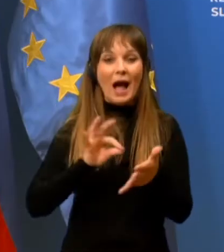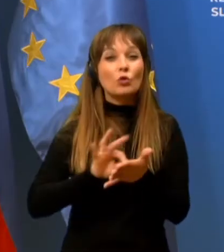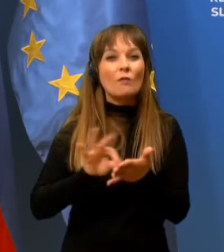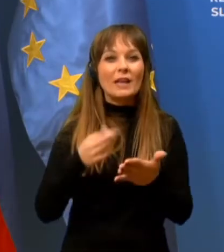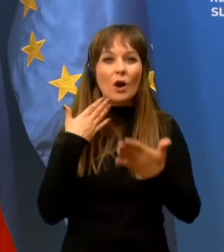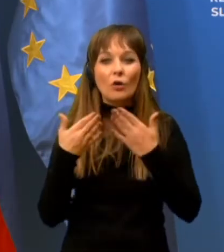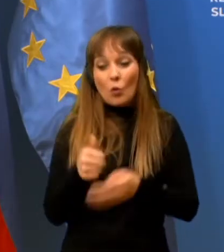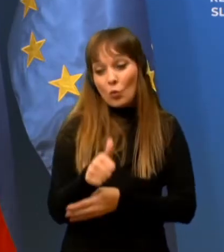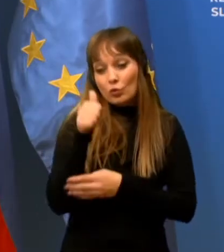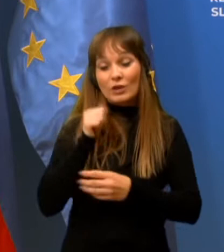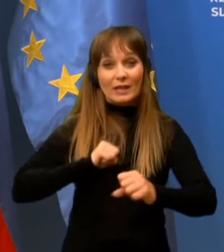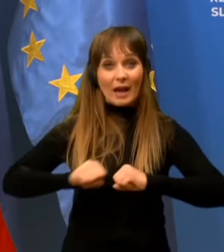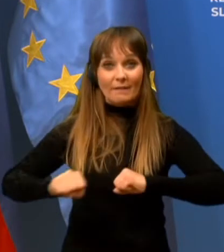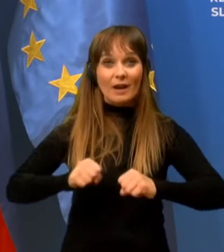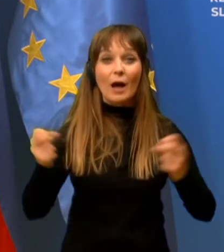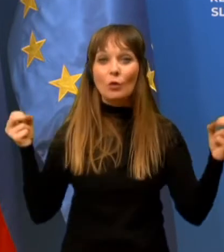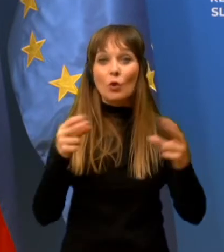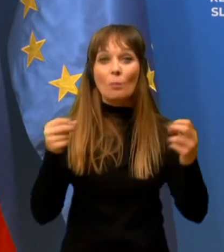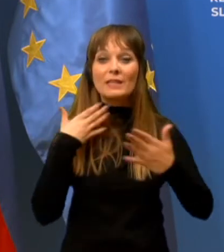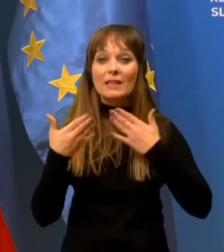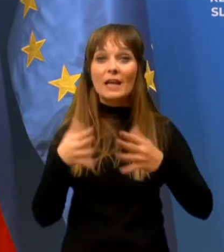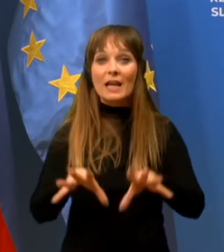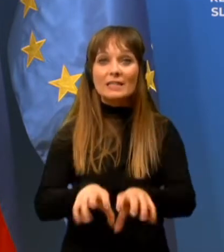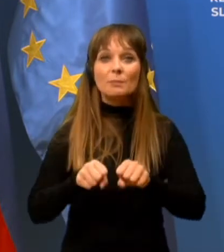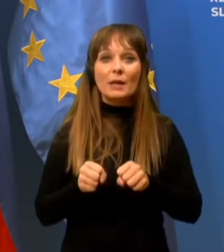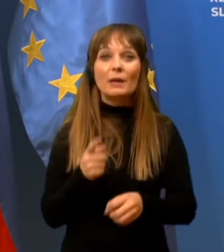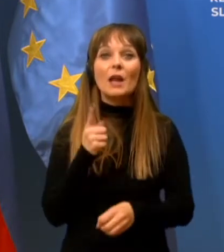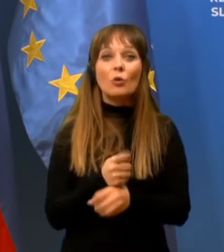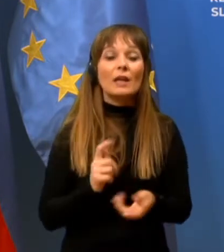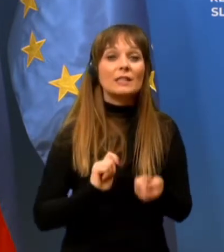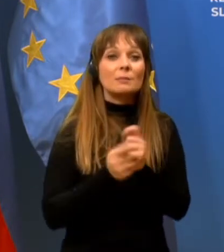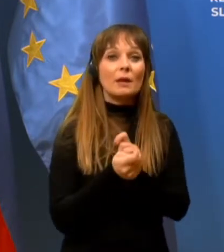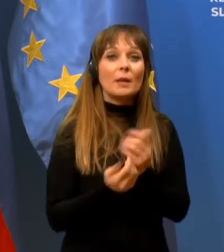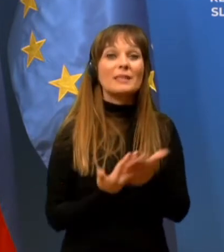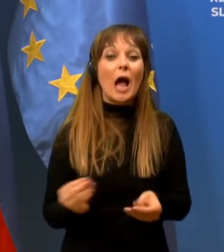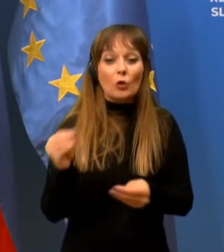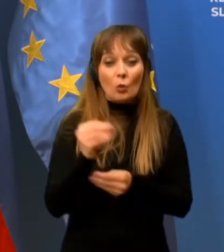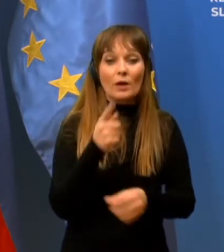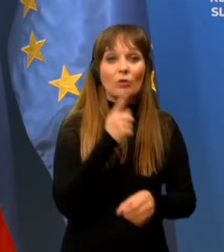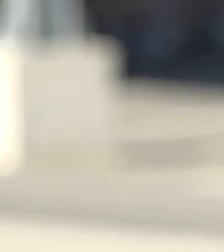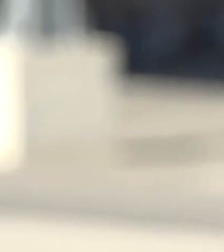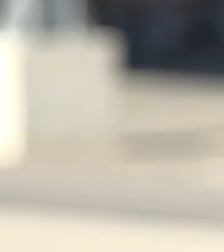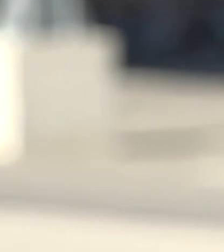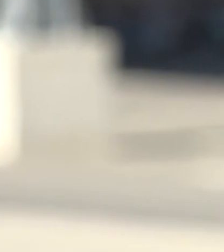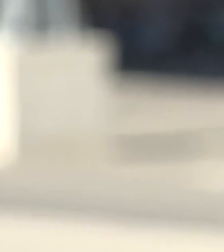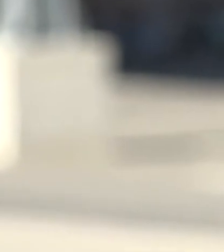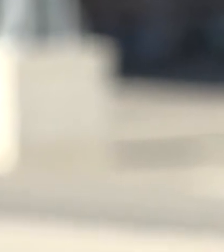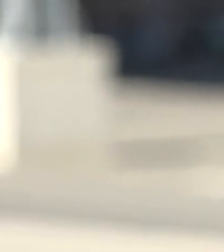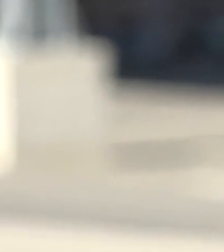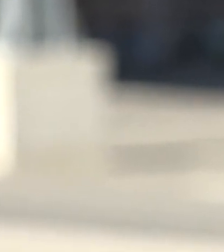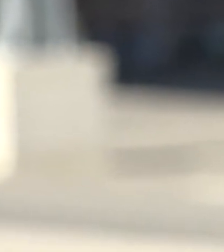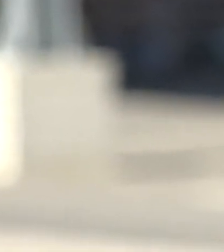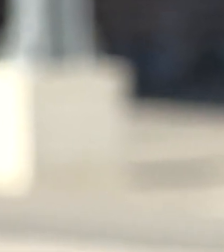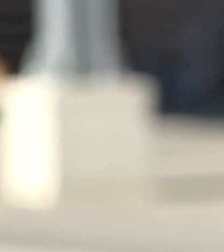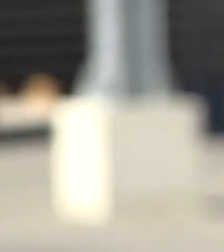Na današnji tiskovni konferenci je vladni govorec Jelko Kacin dejal, da so podatki za včeraj najslabši do zdaj. Opravljenih je bilo